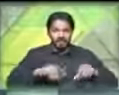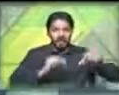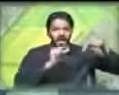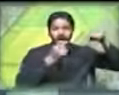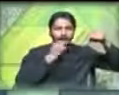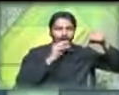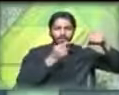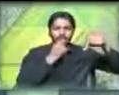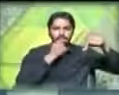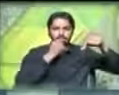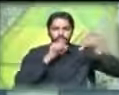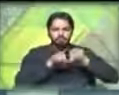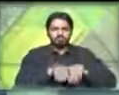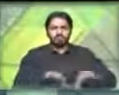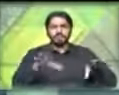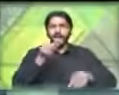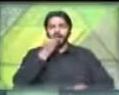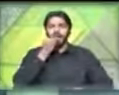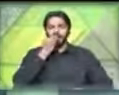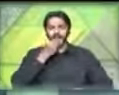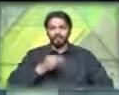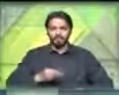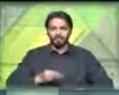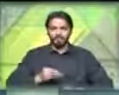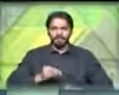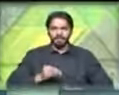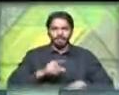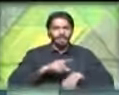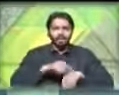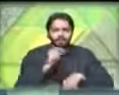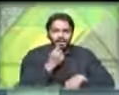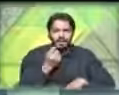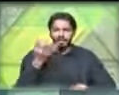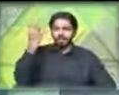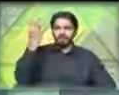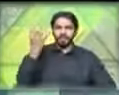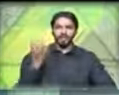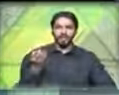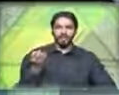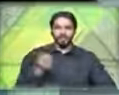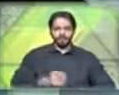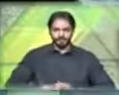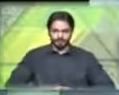الفضل، فعادت الغنم على بستان رجل في الليل